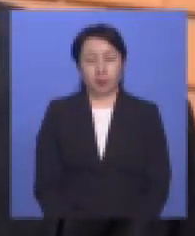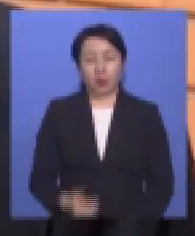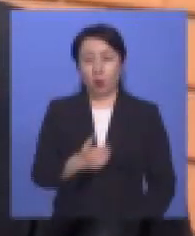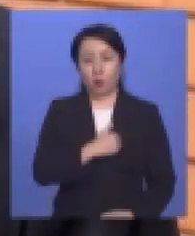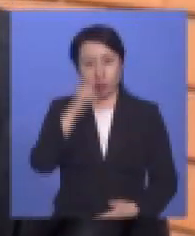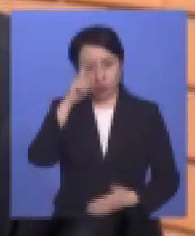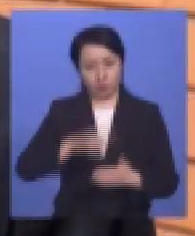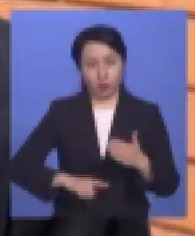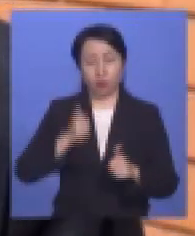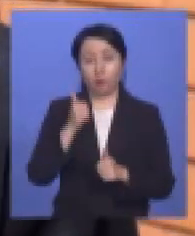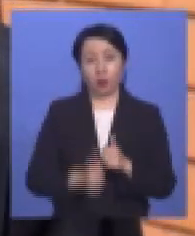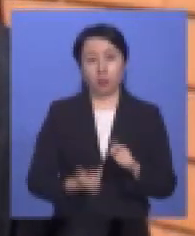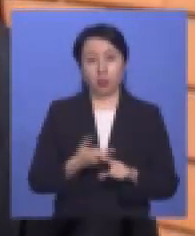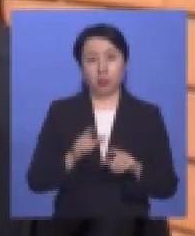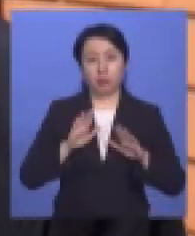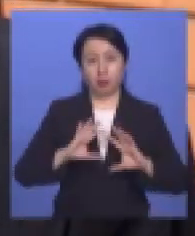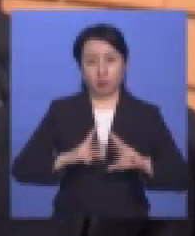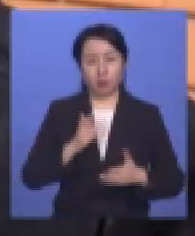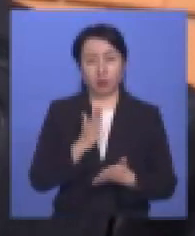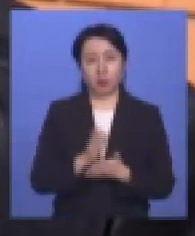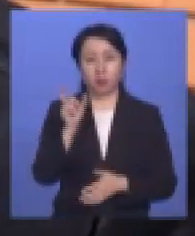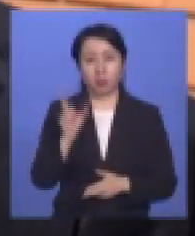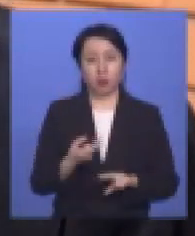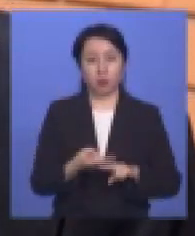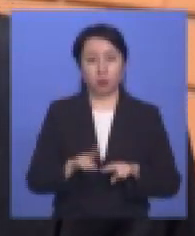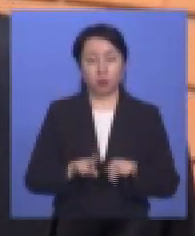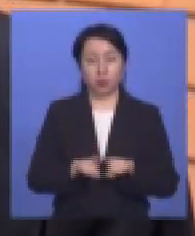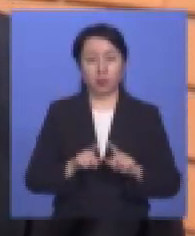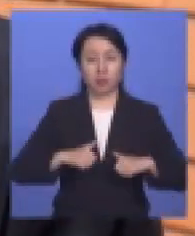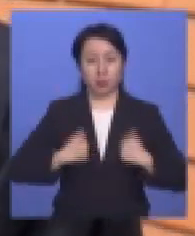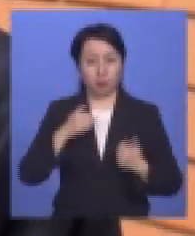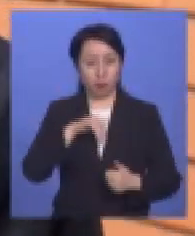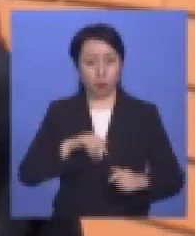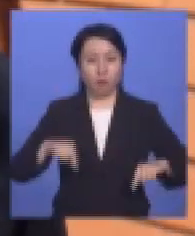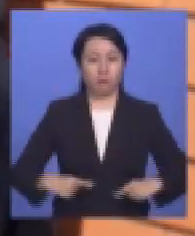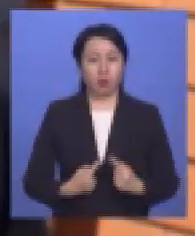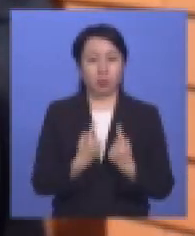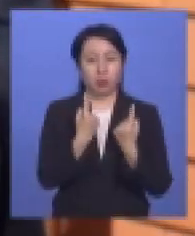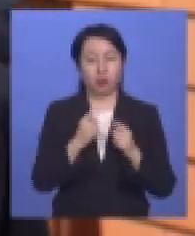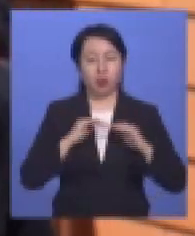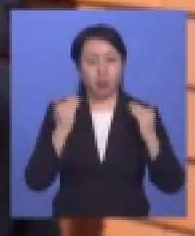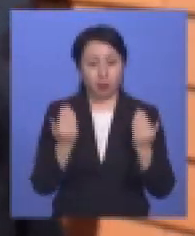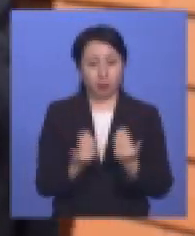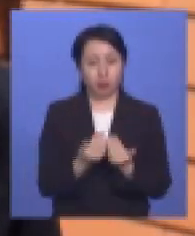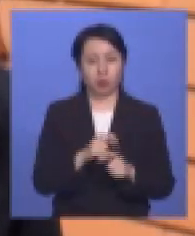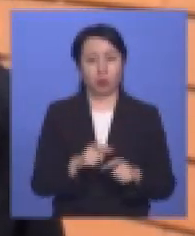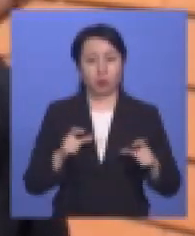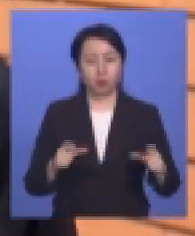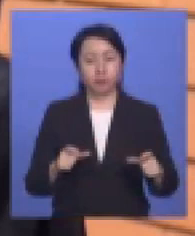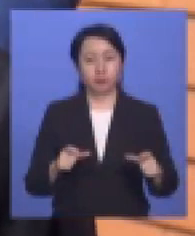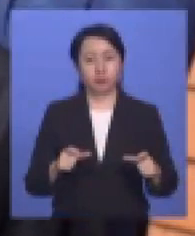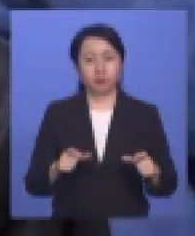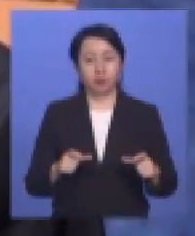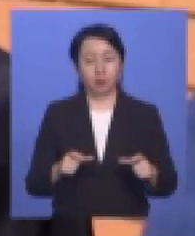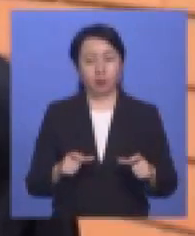Хочется верить, что в каждом уголке этого мира есть люди, которые также стремятся к духовному возрождению и объединению людей под единым шанраком.